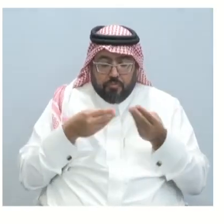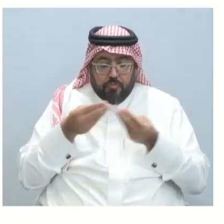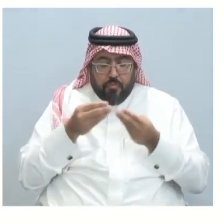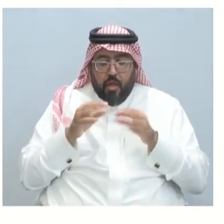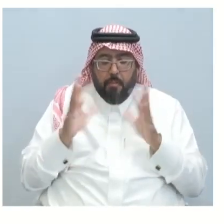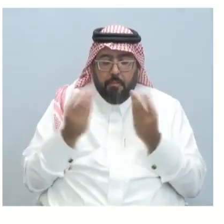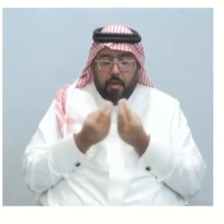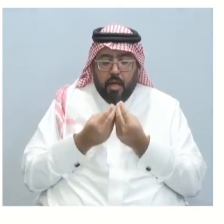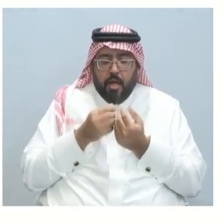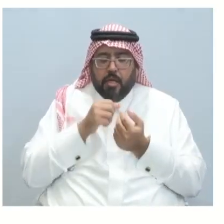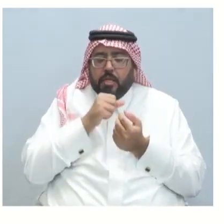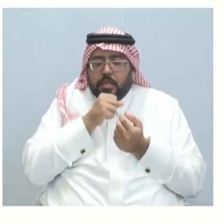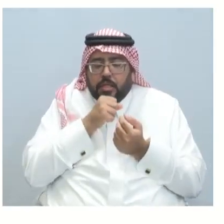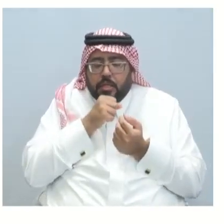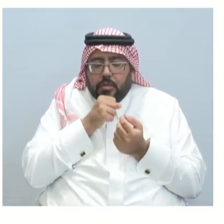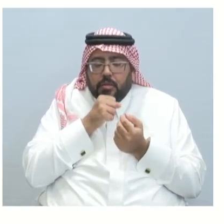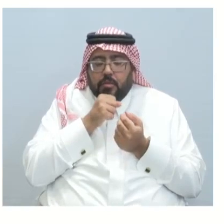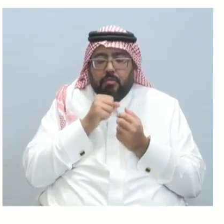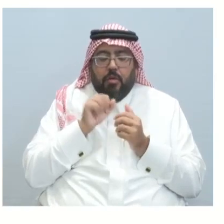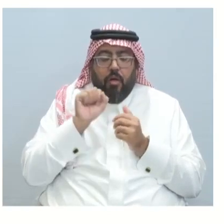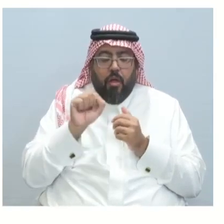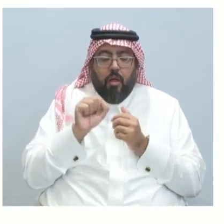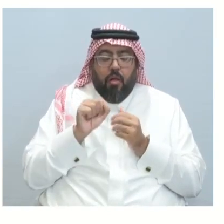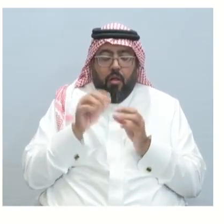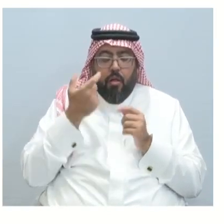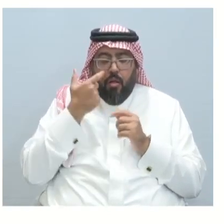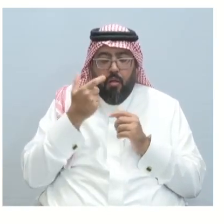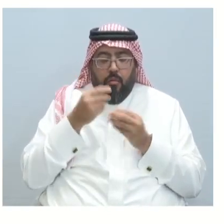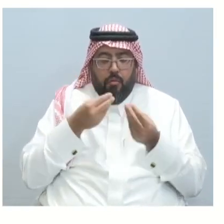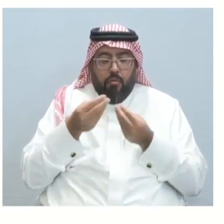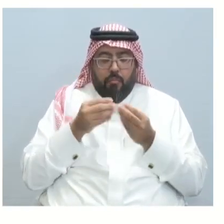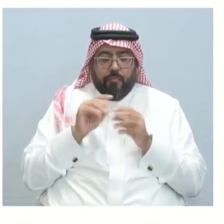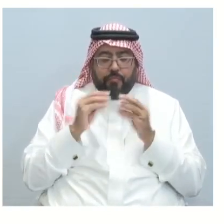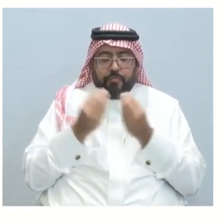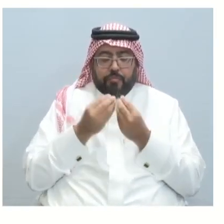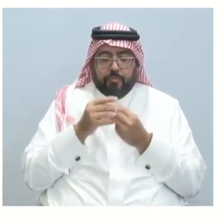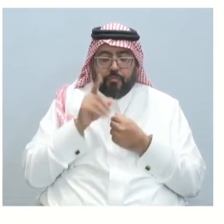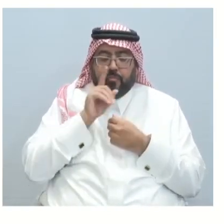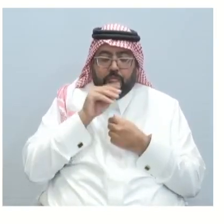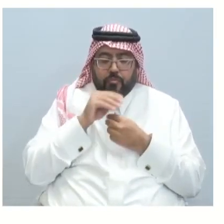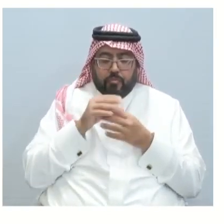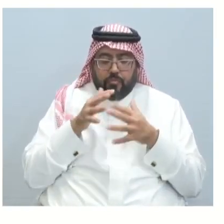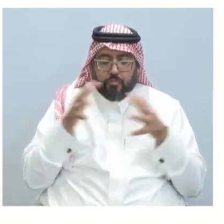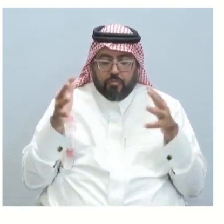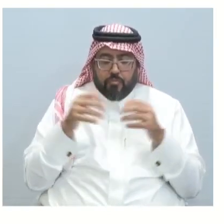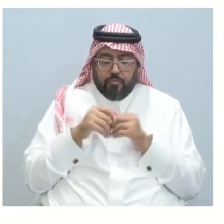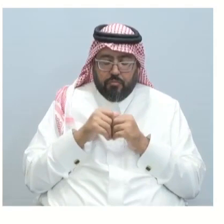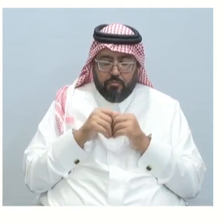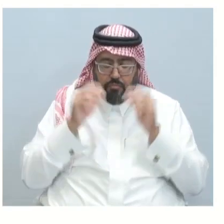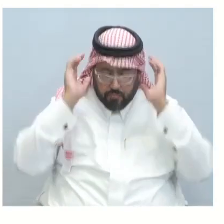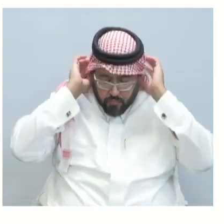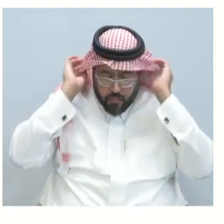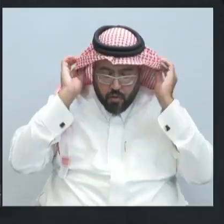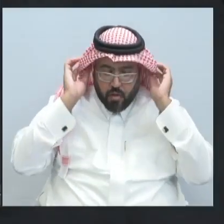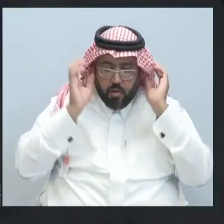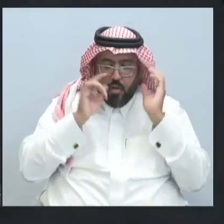مع كبير السن خصوصيتها ما الامور التي ينبغي ان تراعيها عند التعامل مع الوالدين الكبيرين لو كان والداك